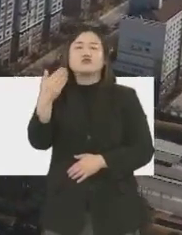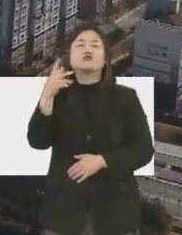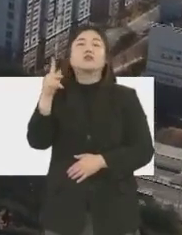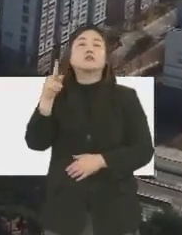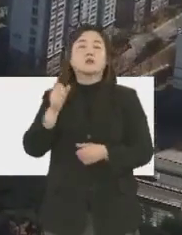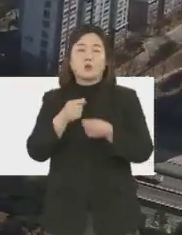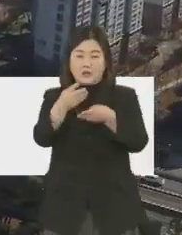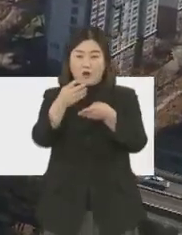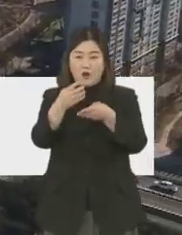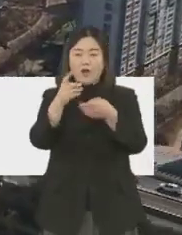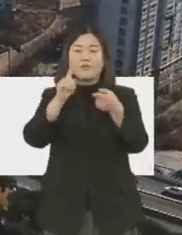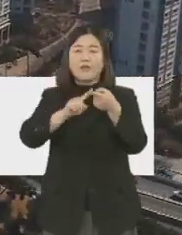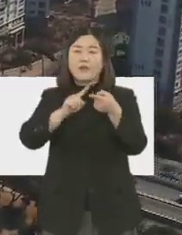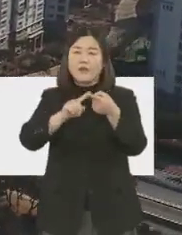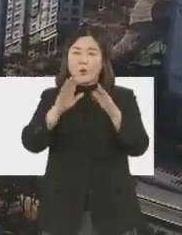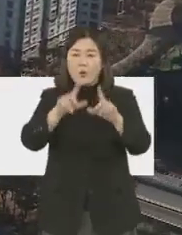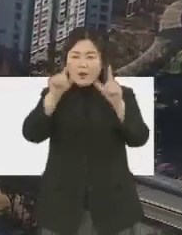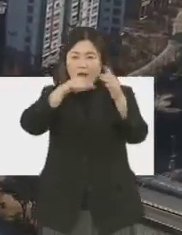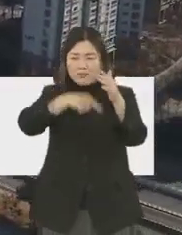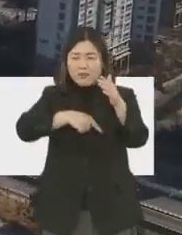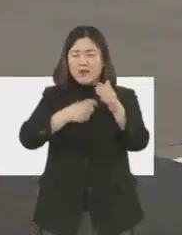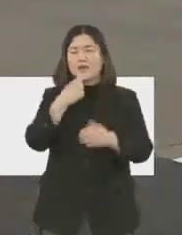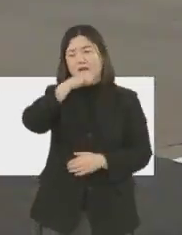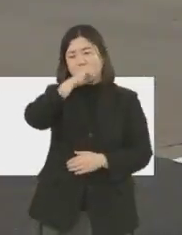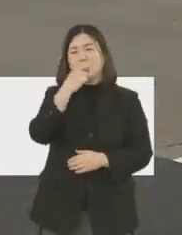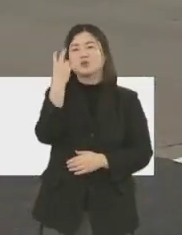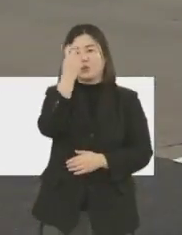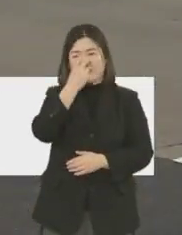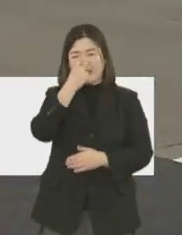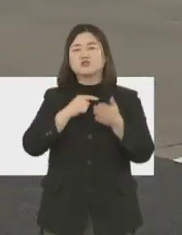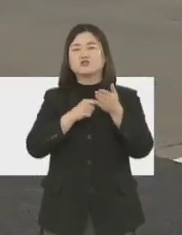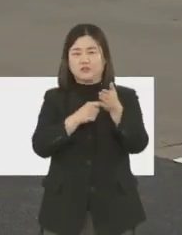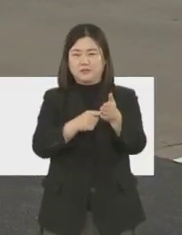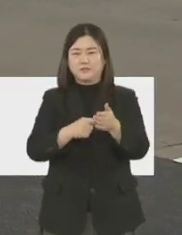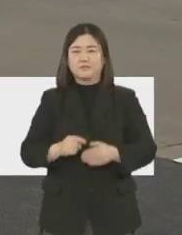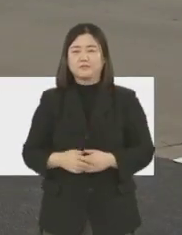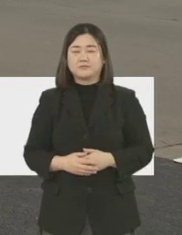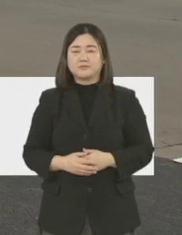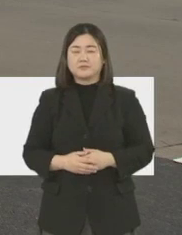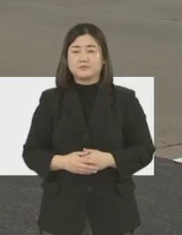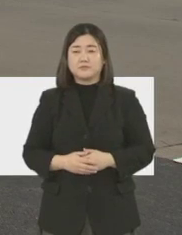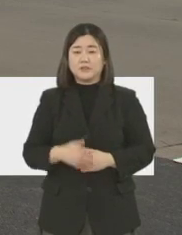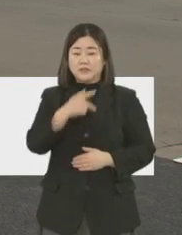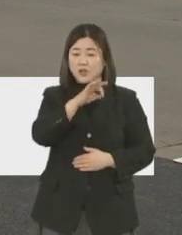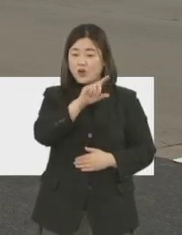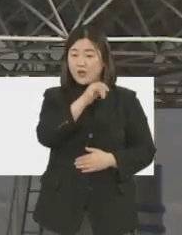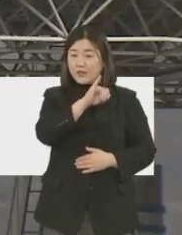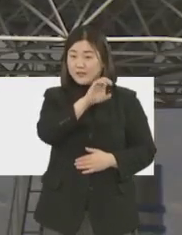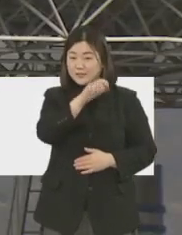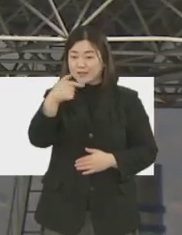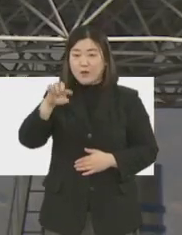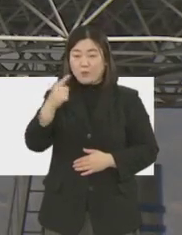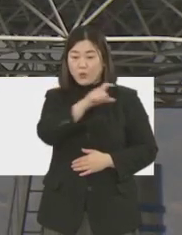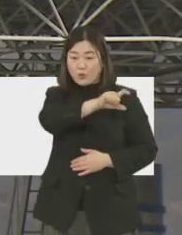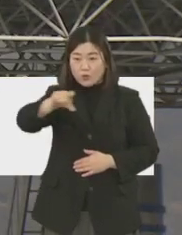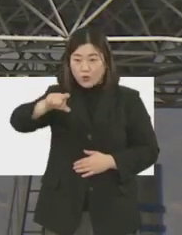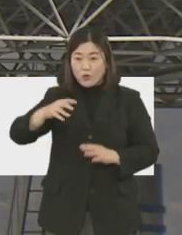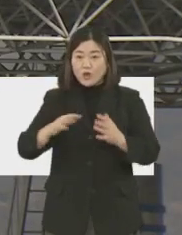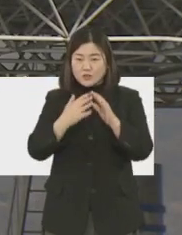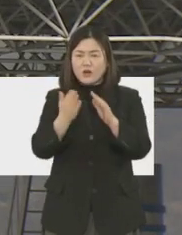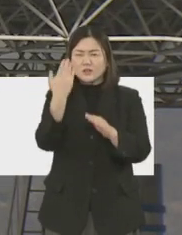9.9km에 이르는 구간에 대해 올해 안에 예비 타당성 조사를 추진하기로 했습니다 정안ic와 내포신도시 노선